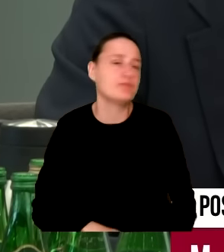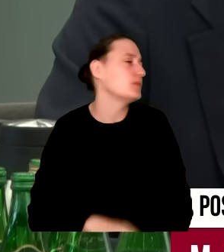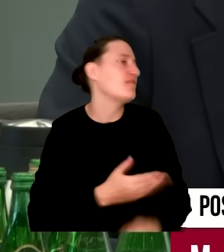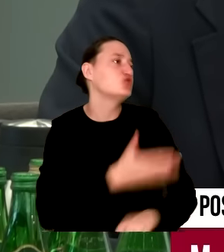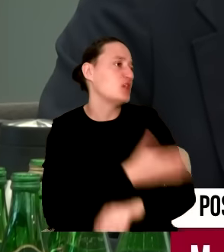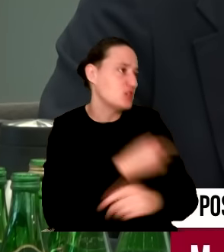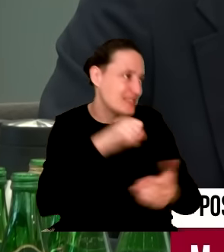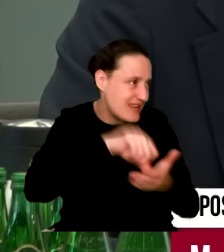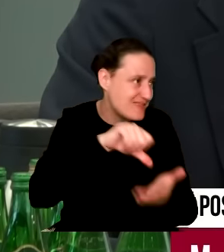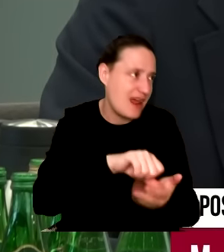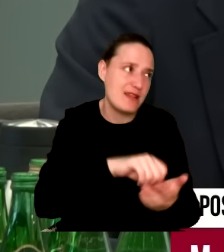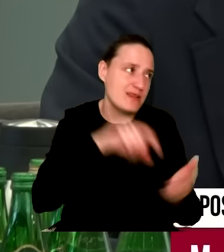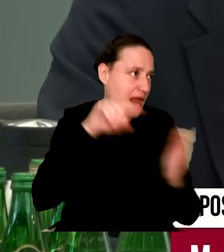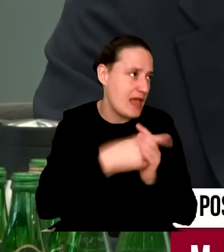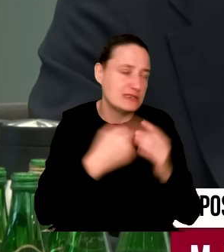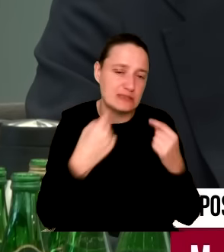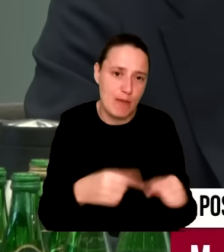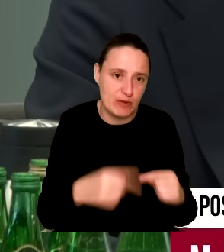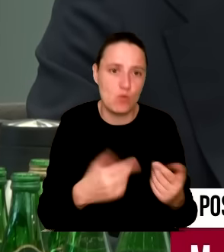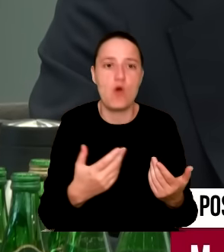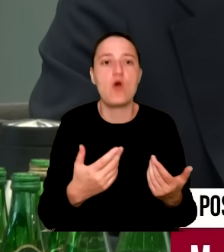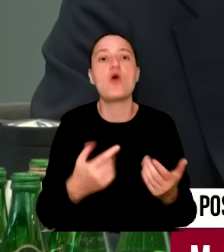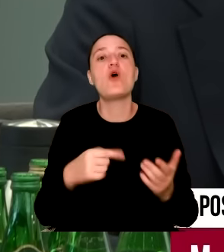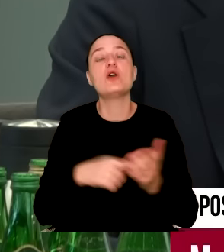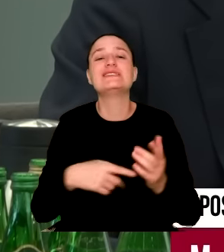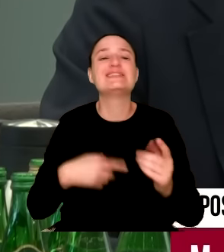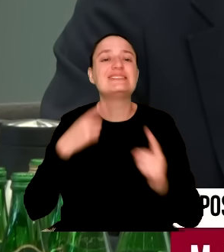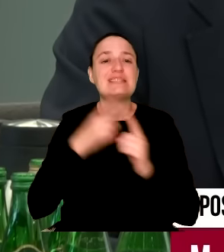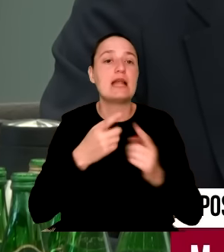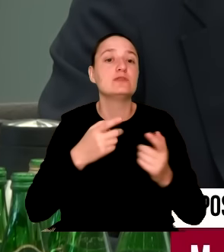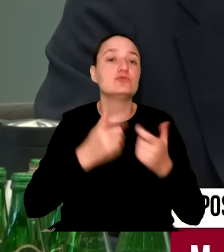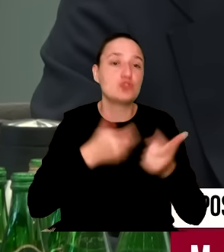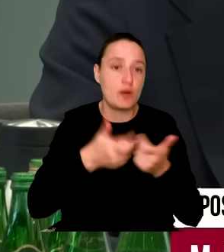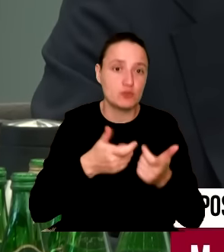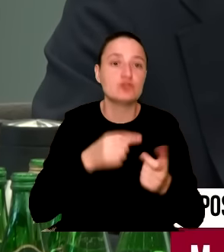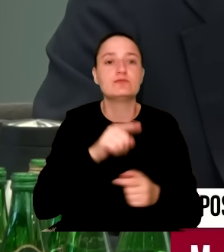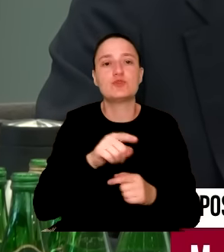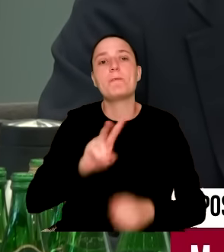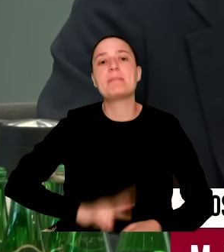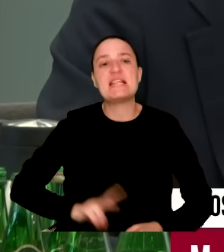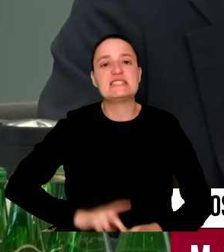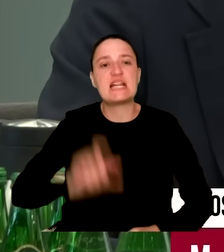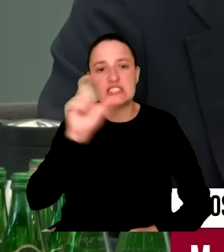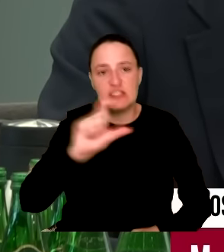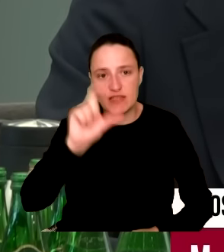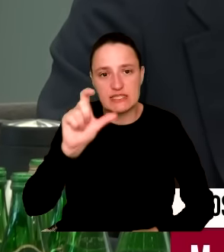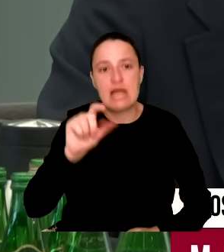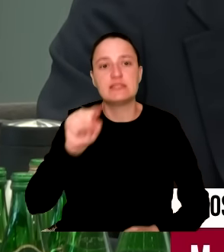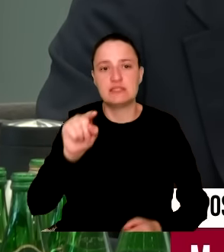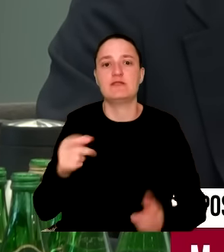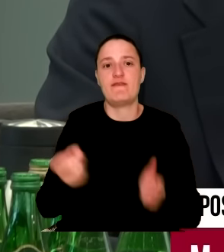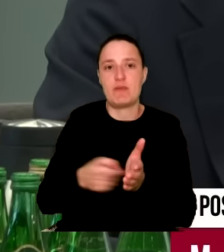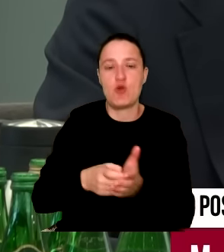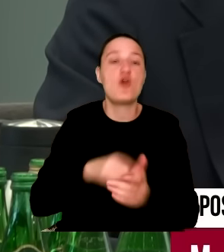wyborców do sporządzenia centralnego rejestru wyborców zobowiązała ministra Cyfryzacji po wyborach